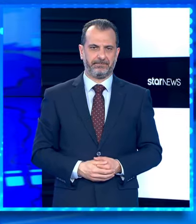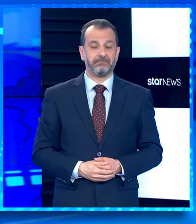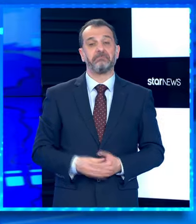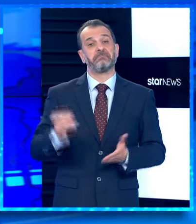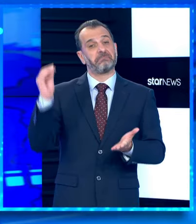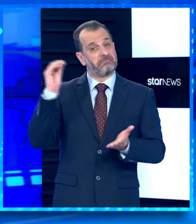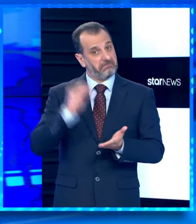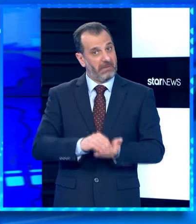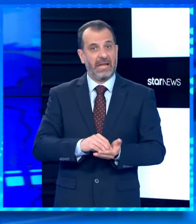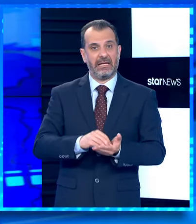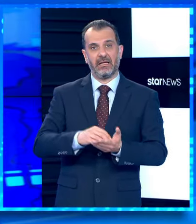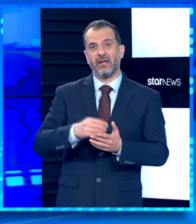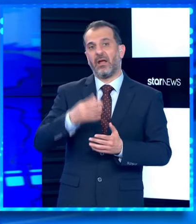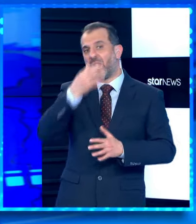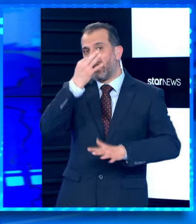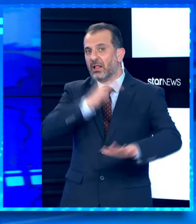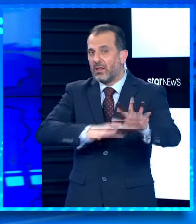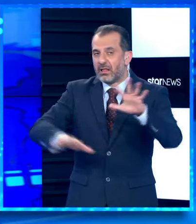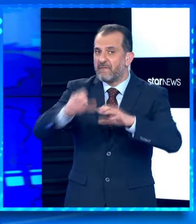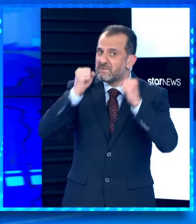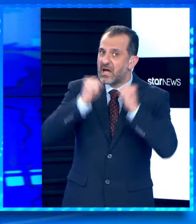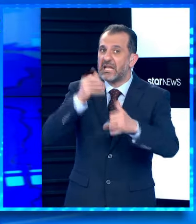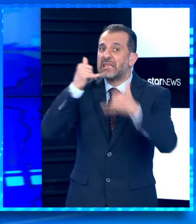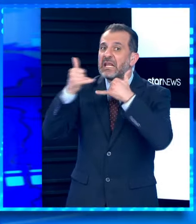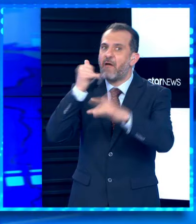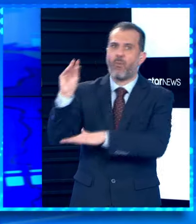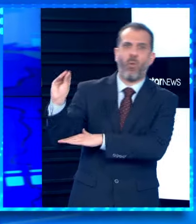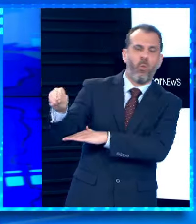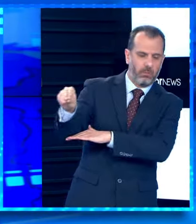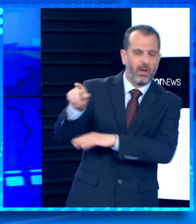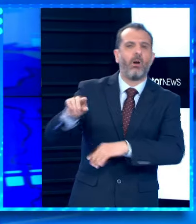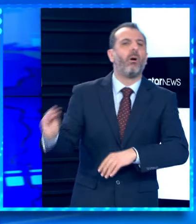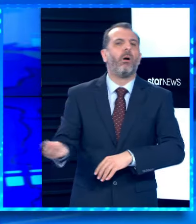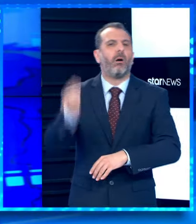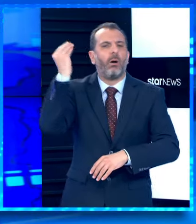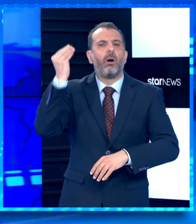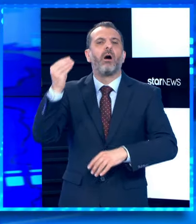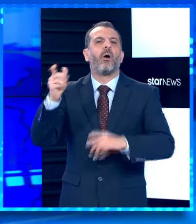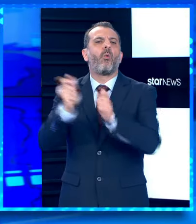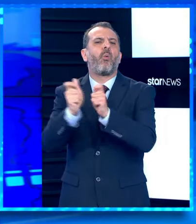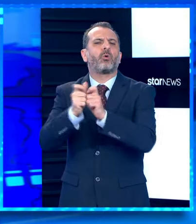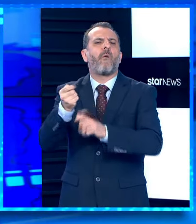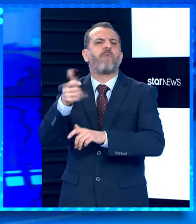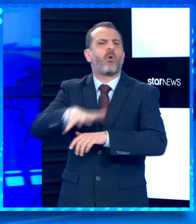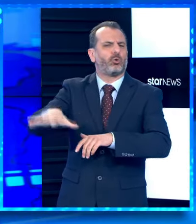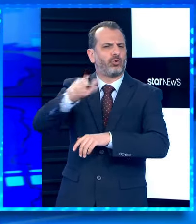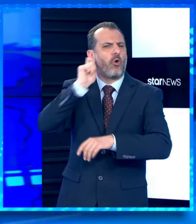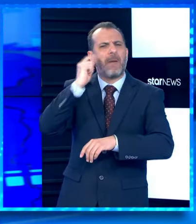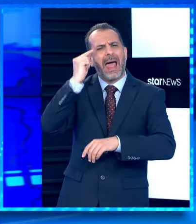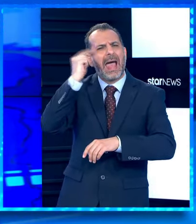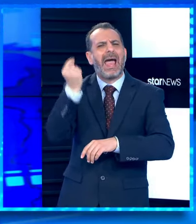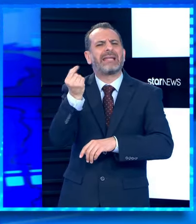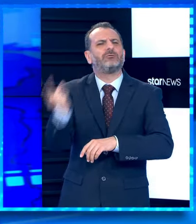Άλλη μια τηλεφωνική απάτη κόστησε 8.000 ευρώ στο θύμα. Ένας πατέρας στο οριζόμυλο Μαγνησίας, όπως καταγγέλει ο